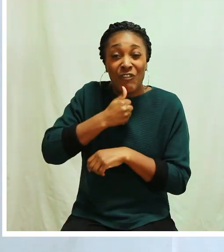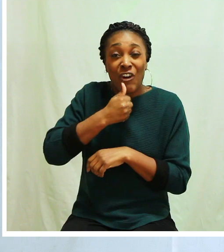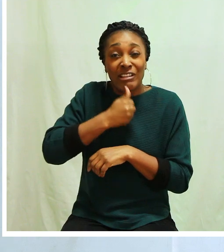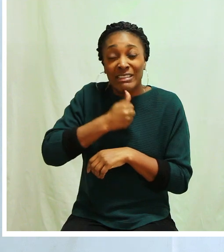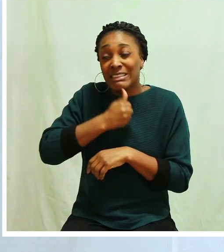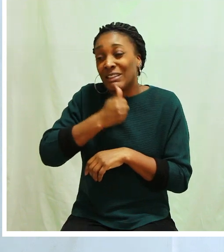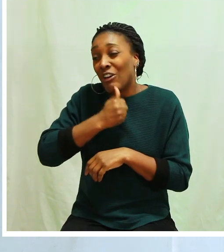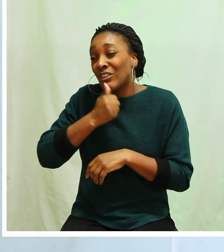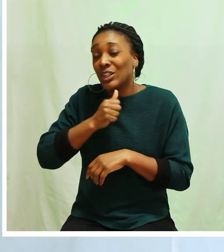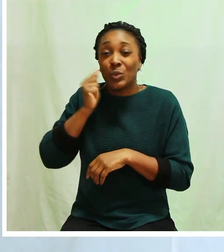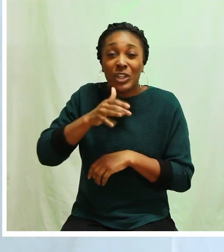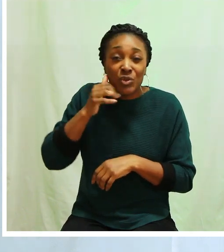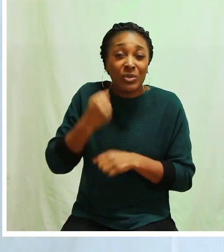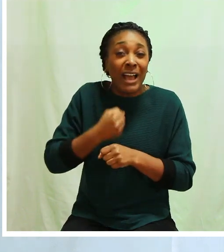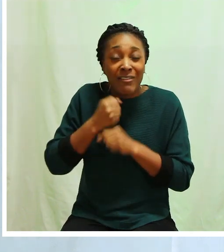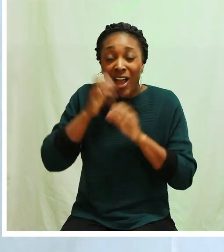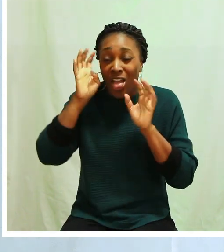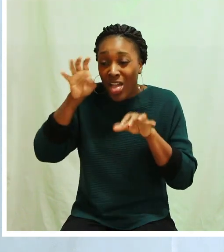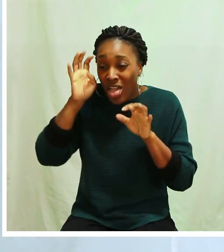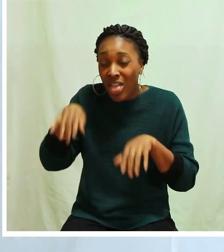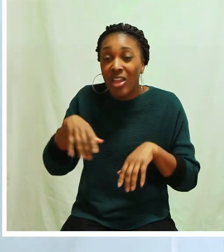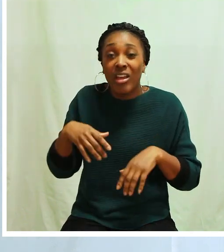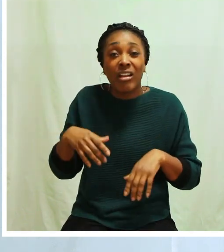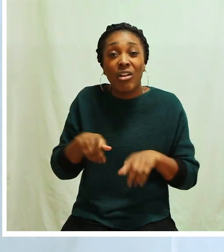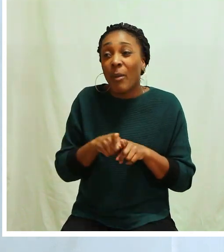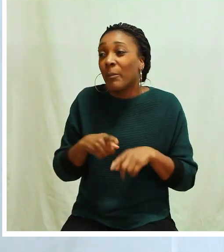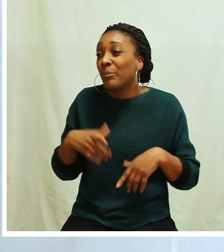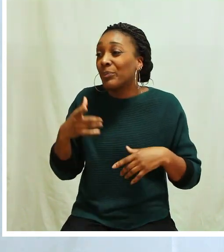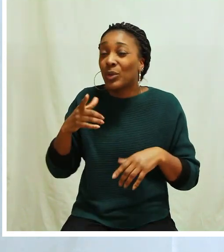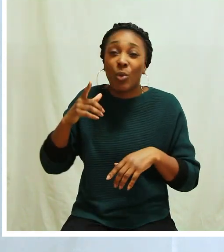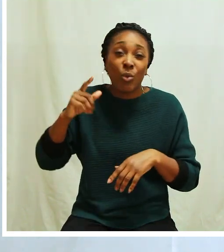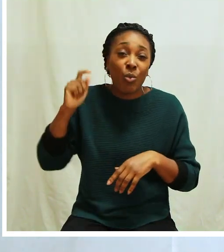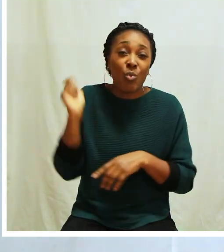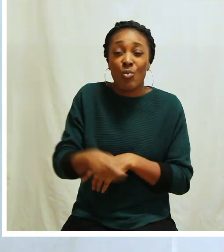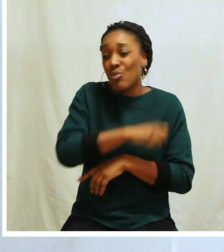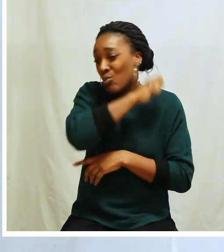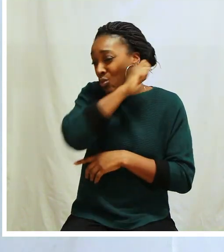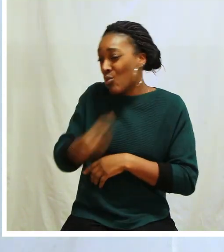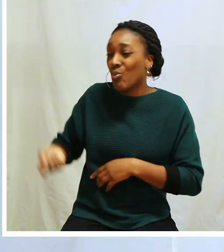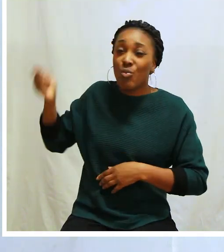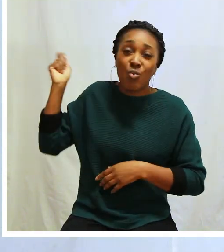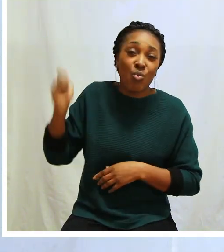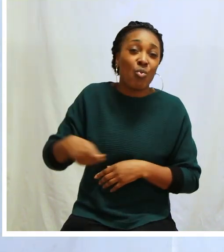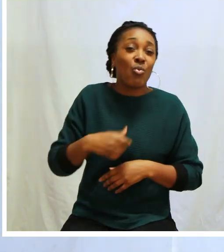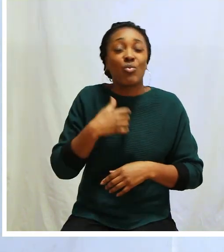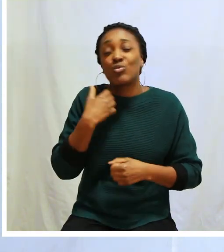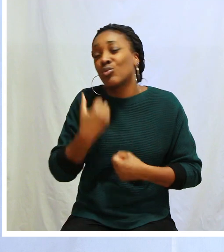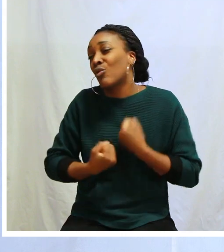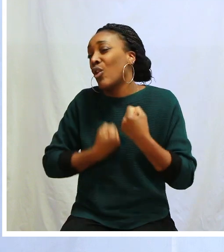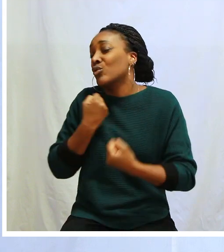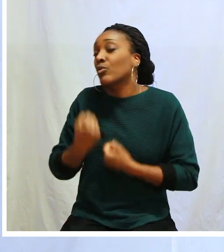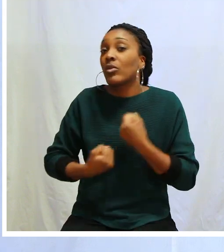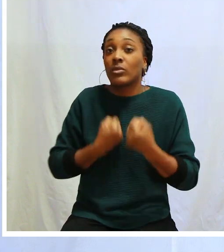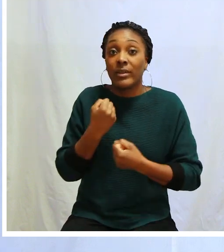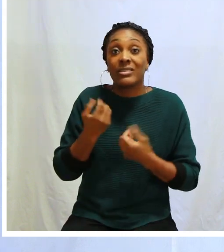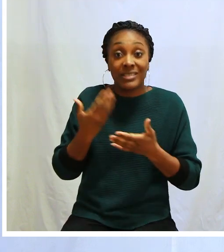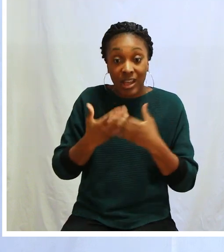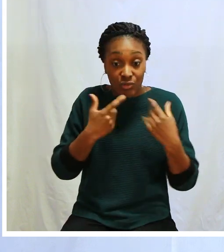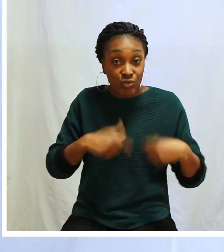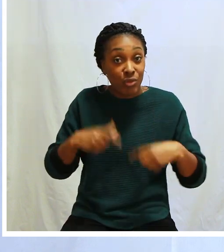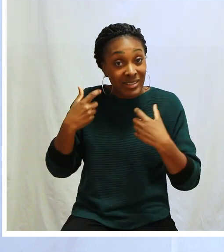c'est un abandon total, c'est les coûts au maximum. Donc Joseph allait vivre ce